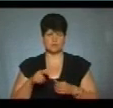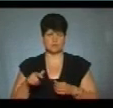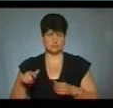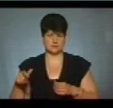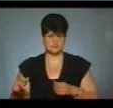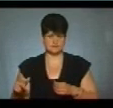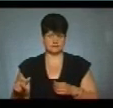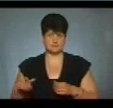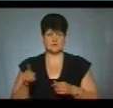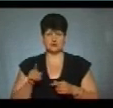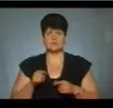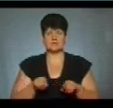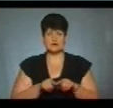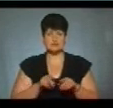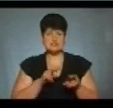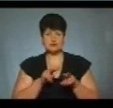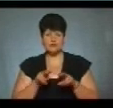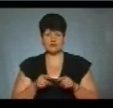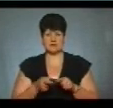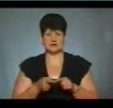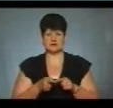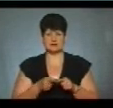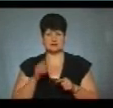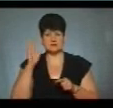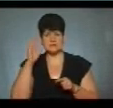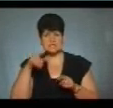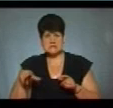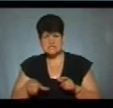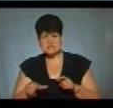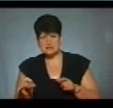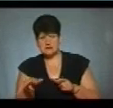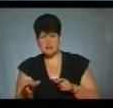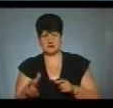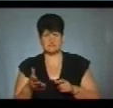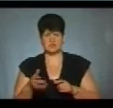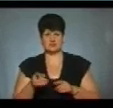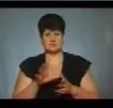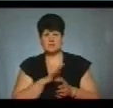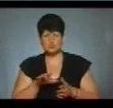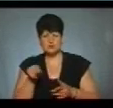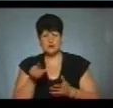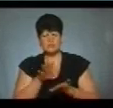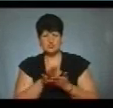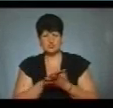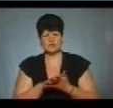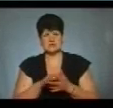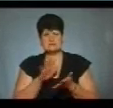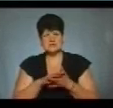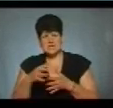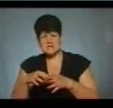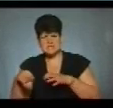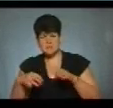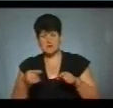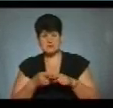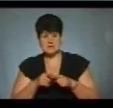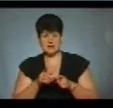мешканців, що вони також слідкували за стічними канавами, також, що вони не були засмітнені, що сміття забирали, тому що це їхня безпека.